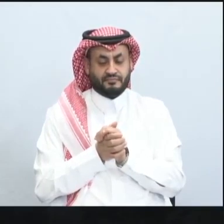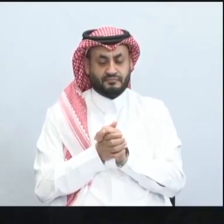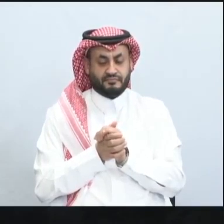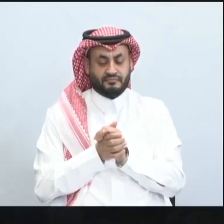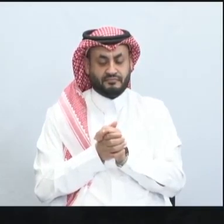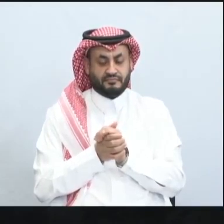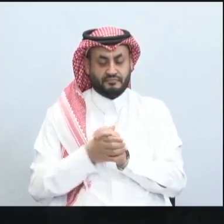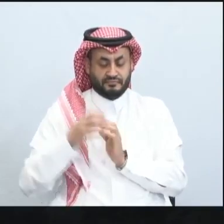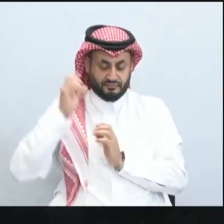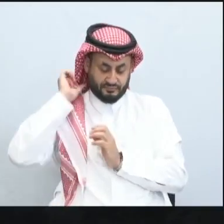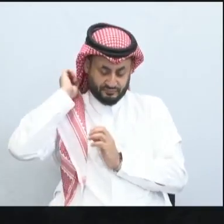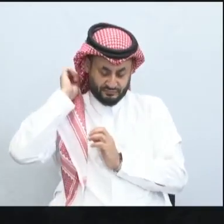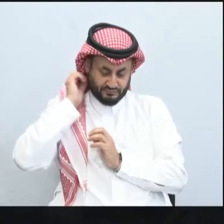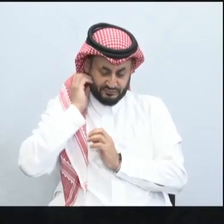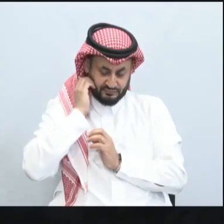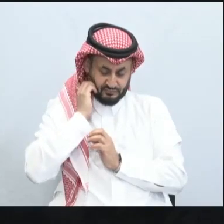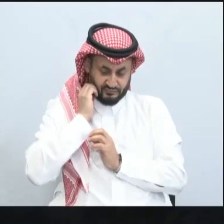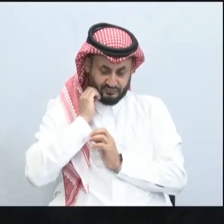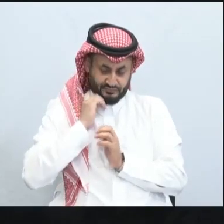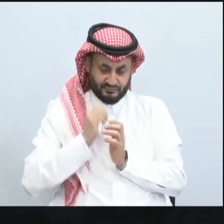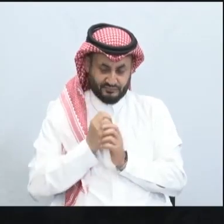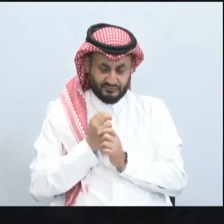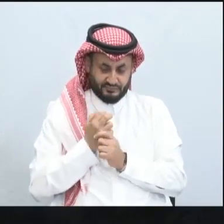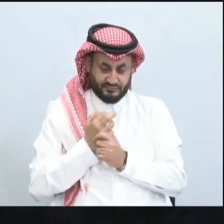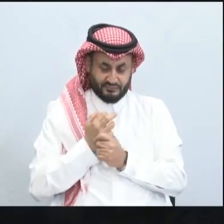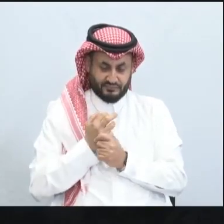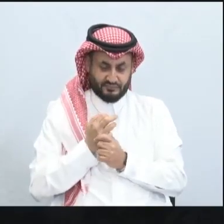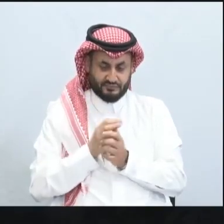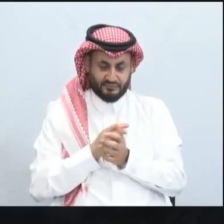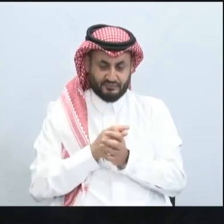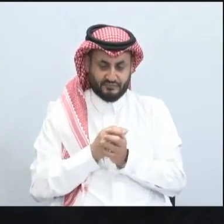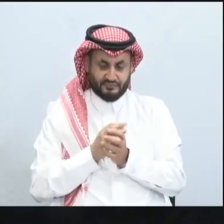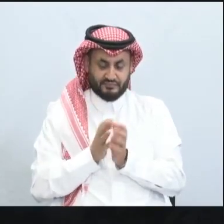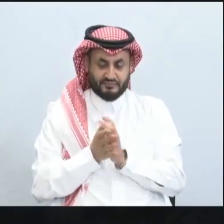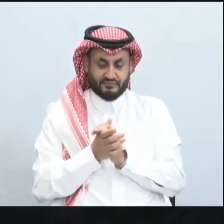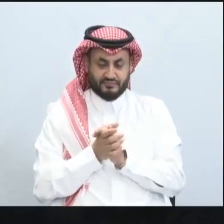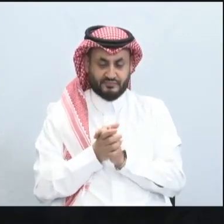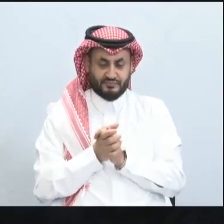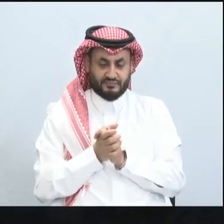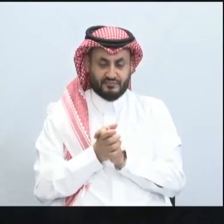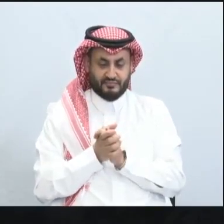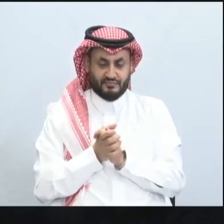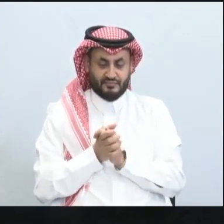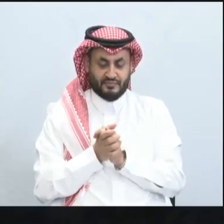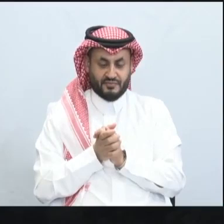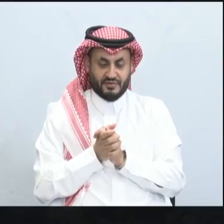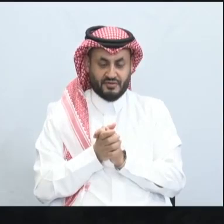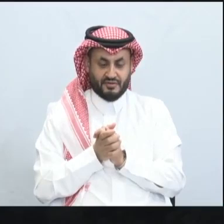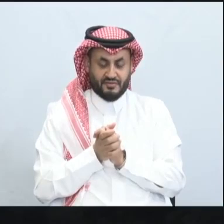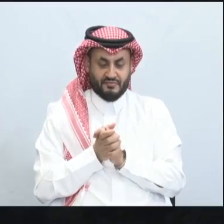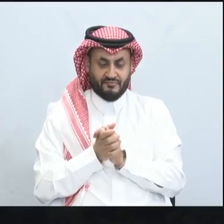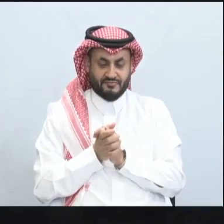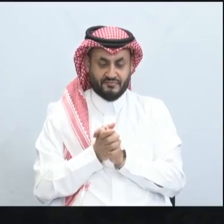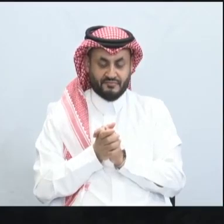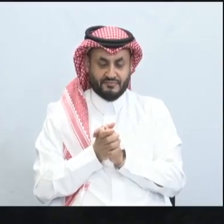فانه يعيذك من هذا الشيطان من ابليس وجنوده المرجوم المبعد عن الله تعالى